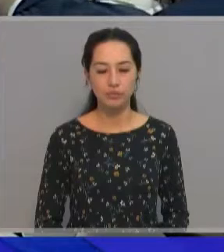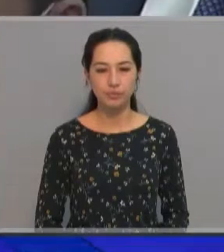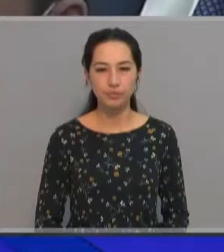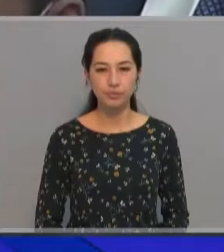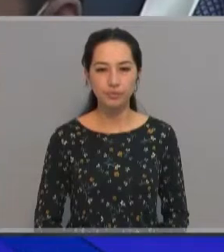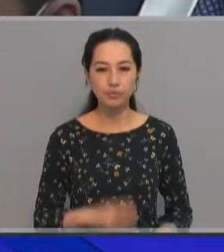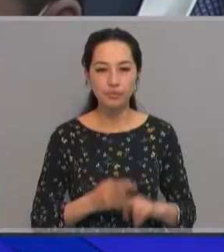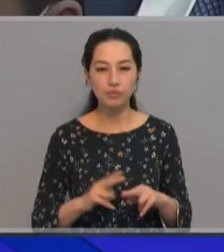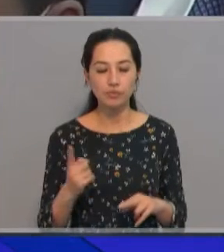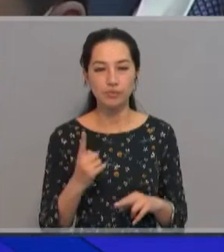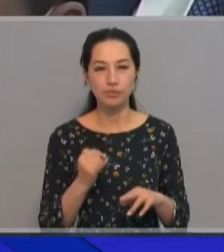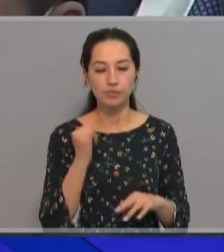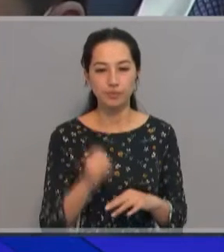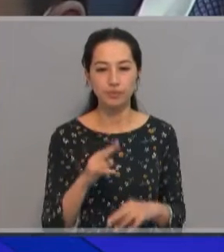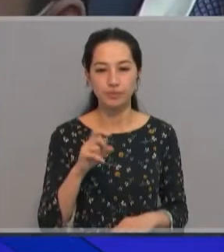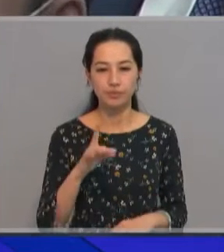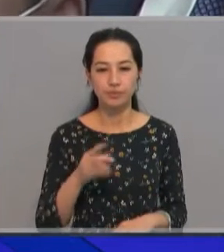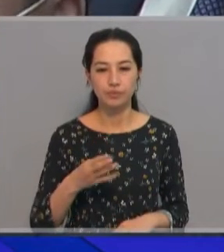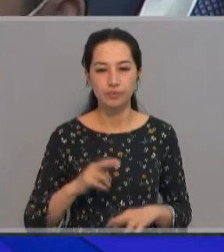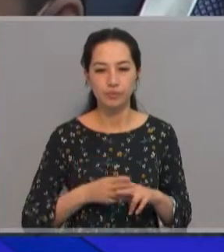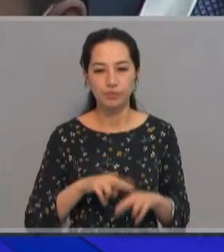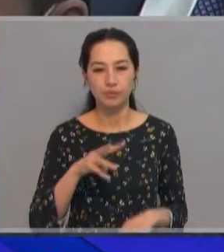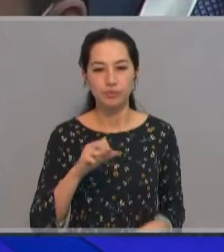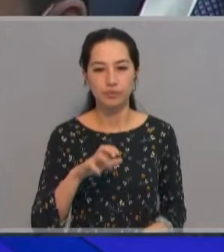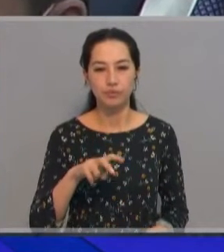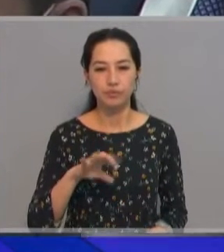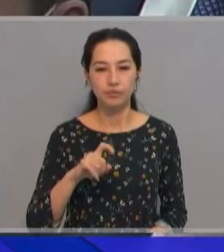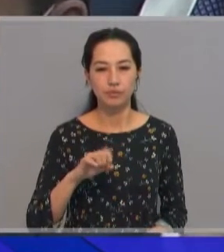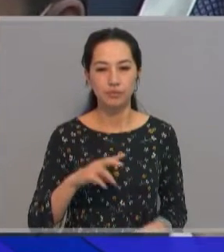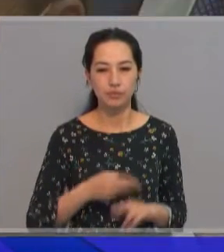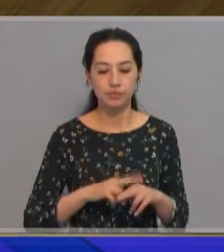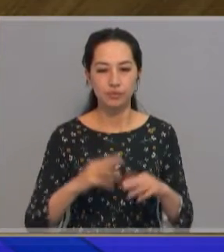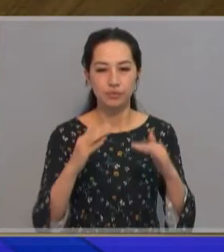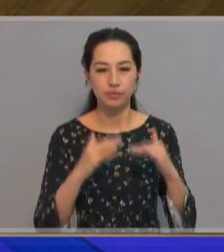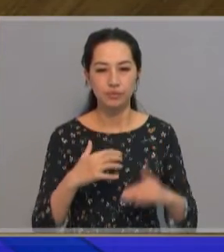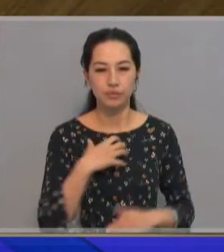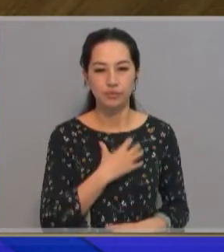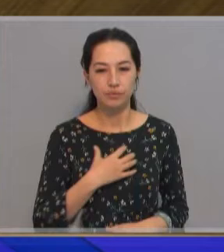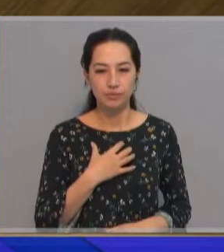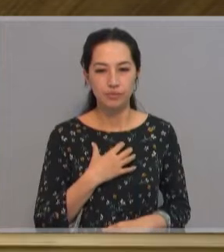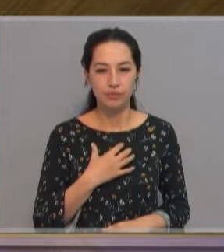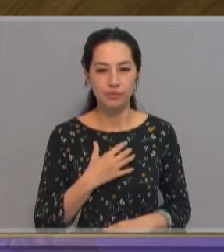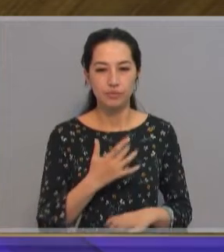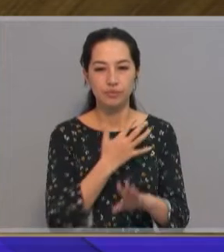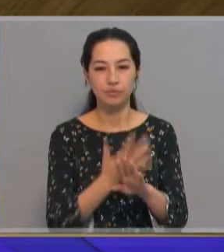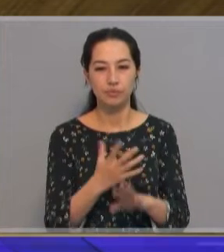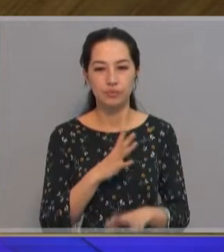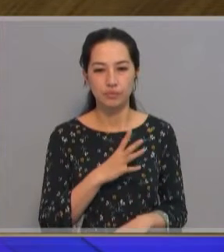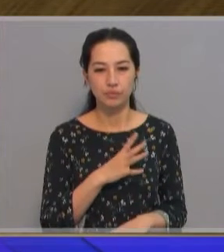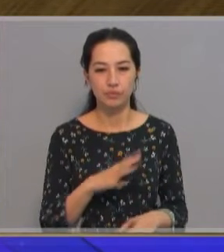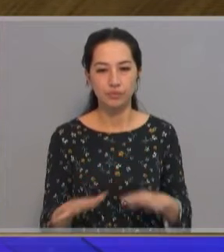Бұл қадам партиялардың мәжіліс пен мәслихатқа өту шегін төмендету үшін осыған дейін